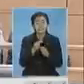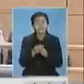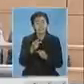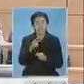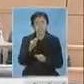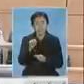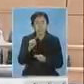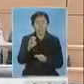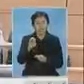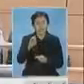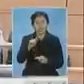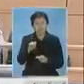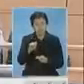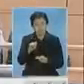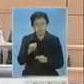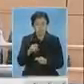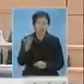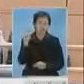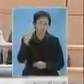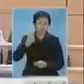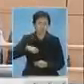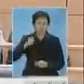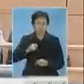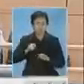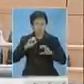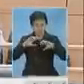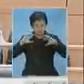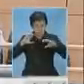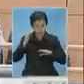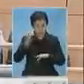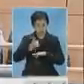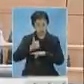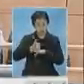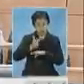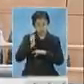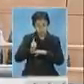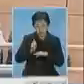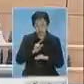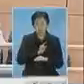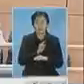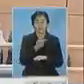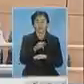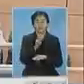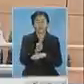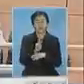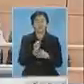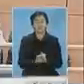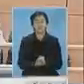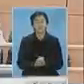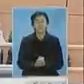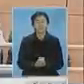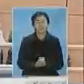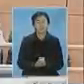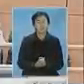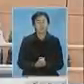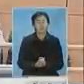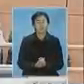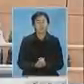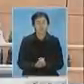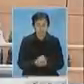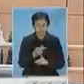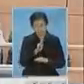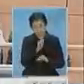อัยการสูงสุดเป็นประธานกรรมการปรากฏว่านายคณิตณนครก็ทำหน้าที่ของท่าน